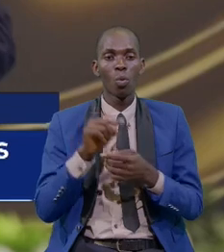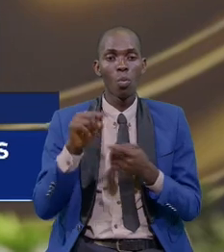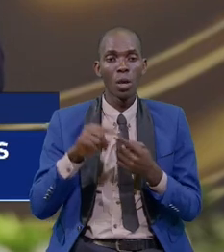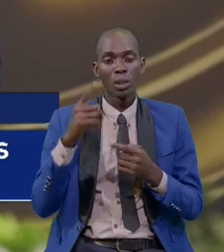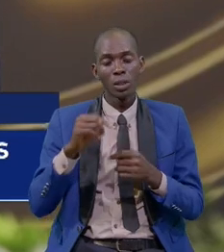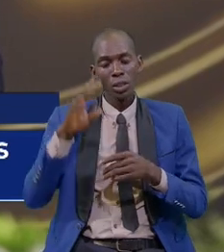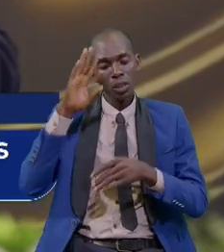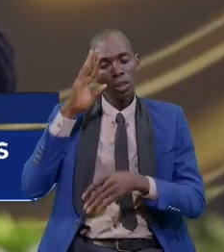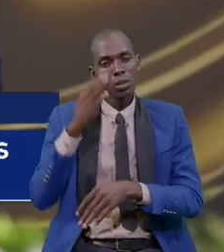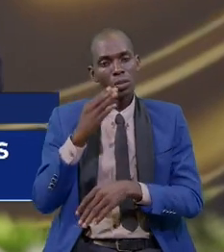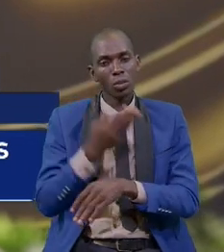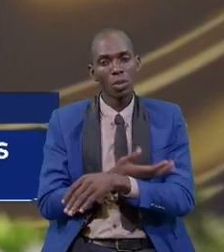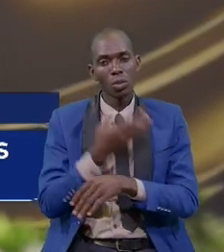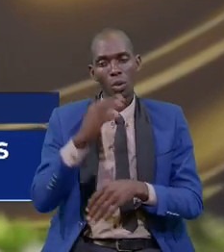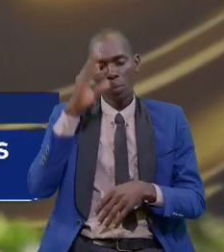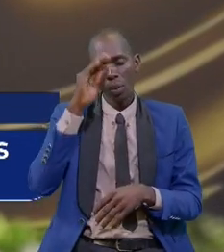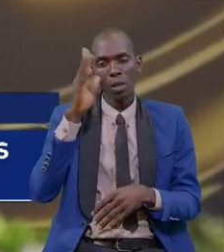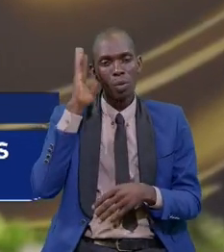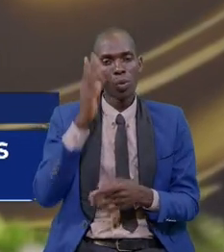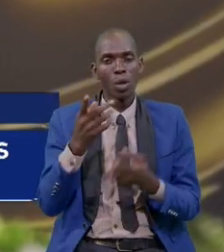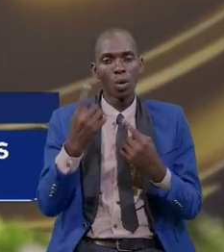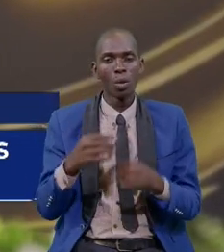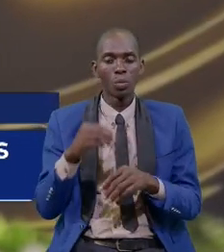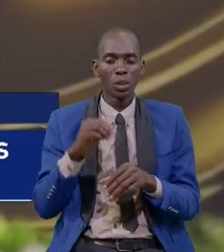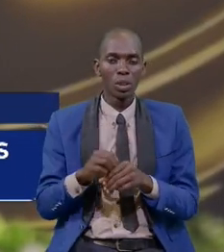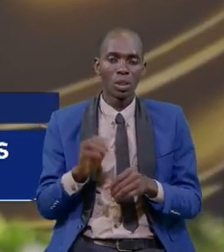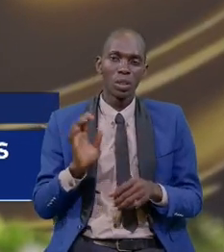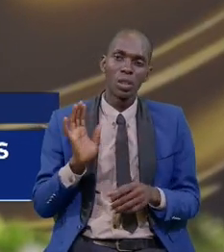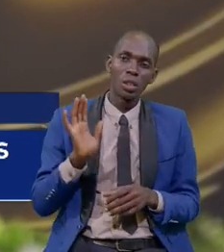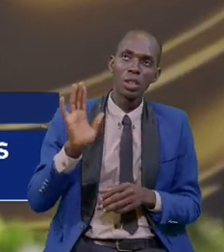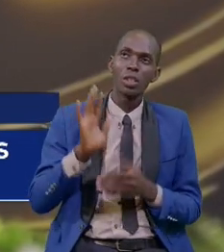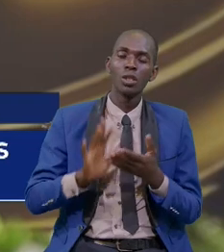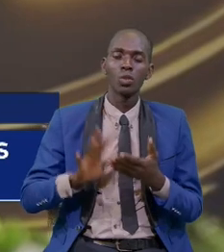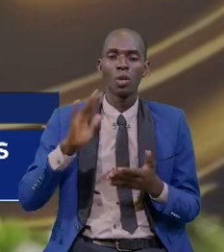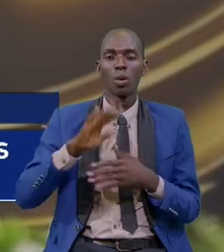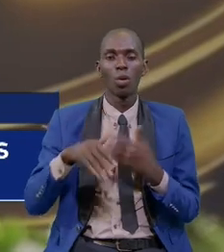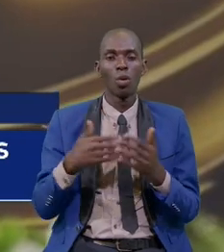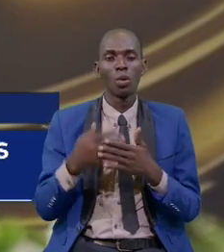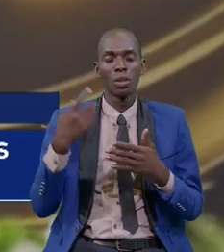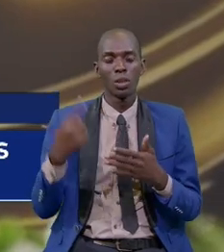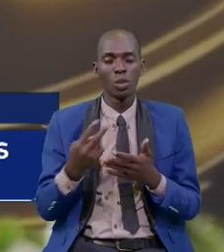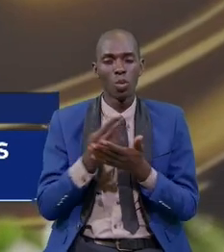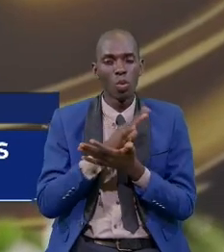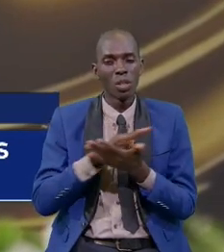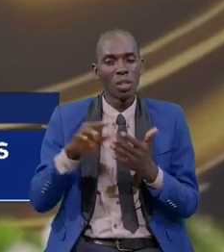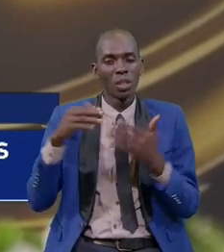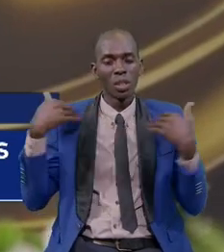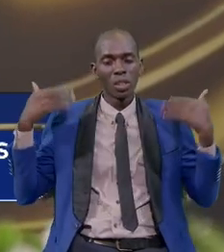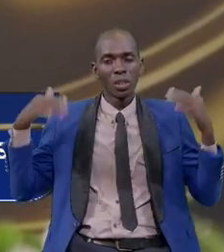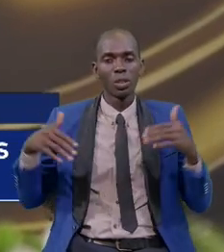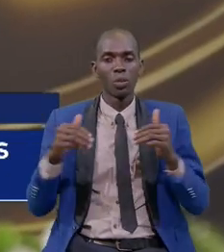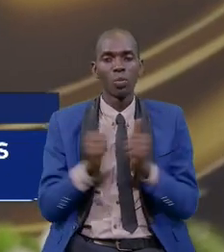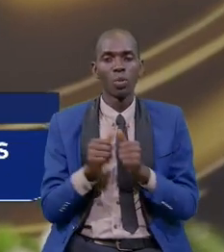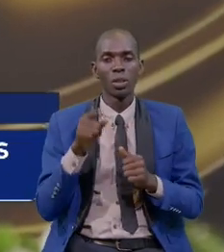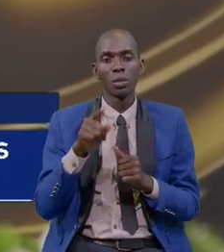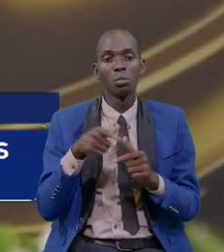Matthieu 25, 31. Le verset 31 nous dit que lorsque le Fils de l'homme viendra dans sa gloire avec tous ses